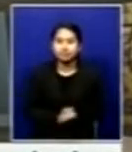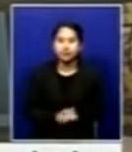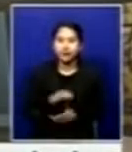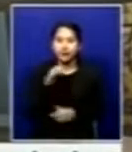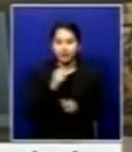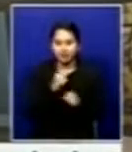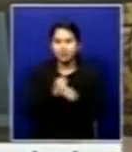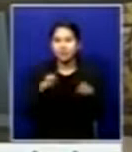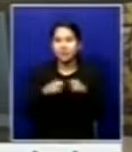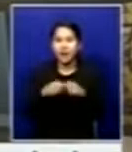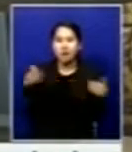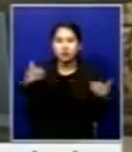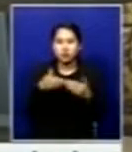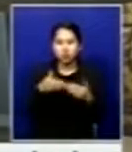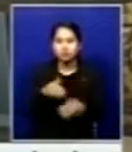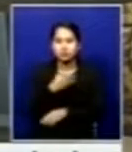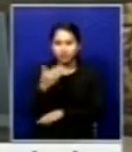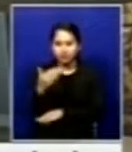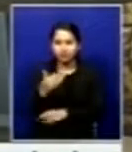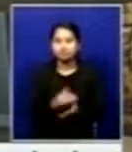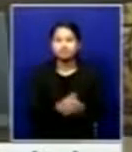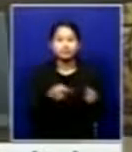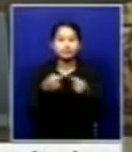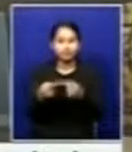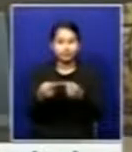ให้เกิดปัญหากับประเทศชาติบ้านเมืองผมขอสไลด์ต่อไปครับท่านประธานครับ